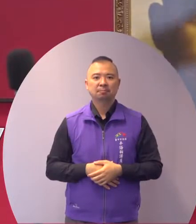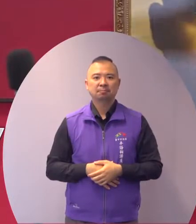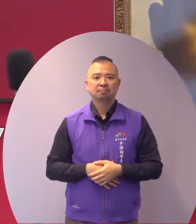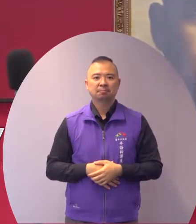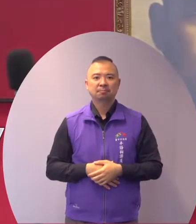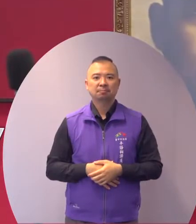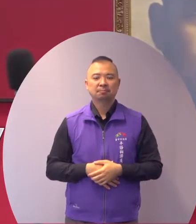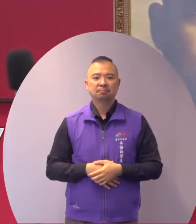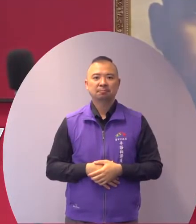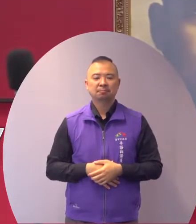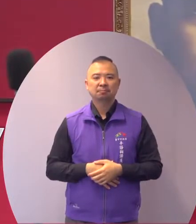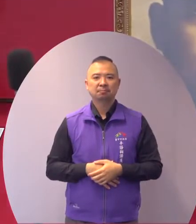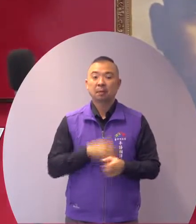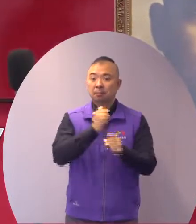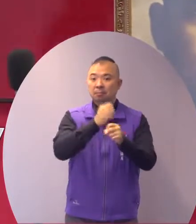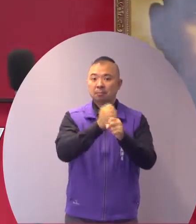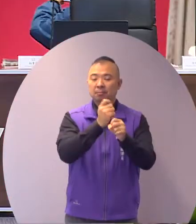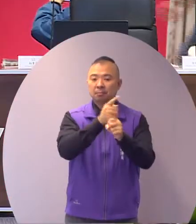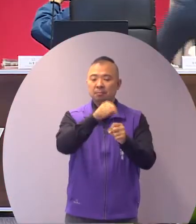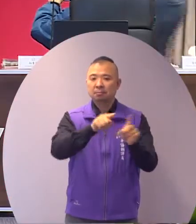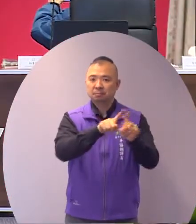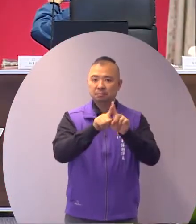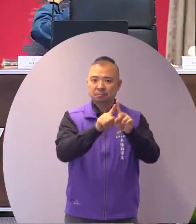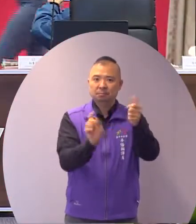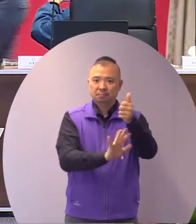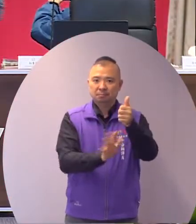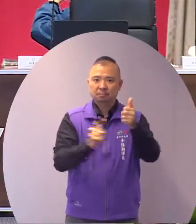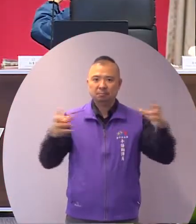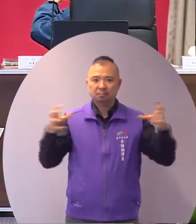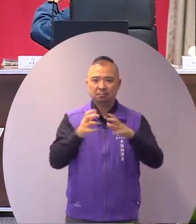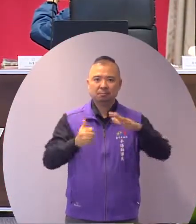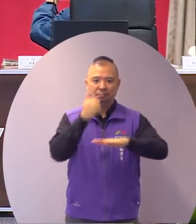请陪同人员一同上台与市长合影。